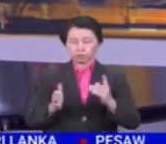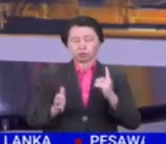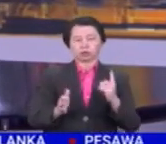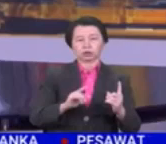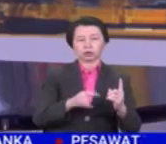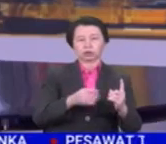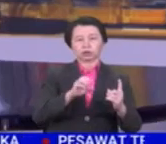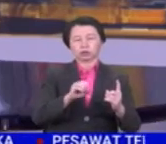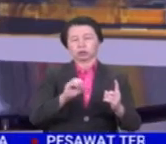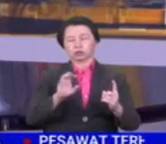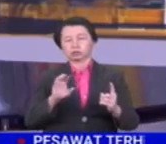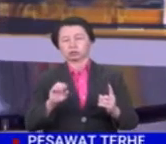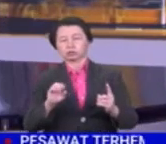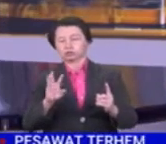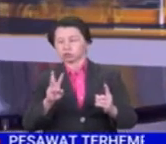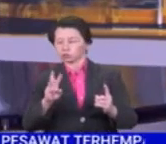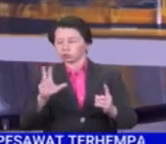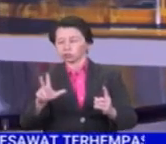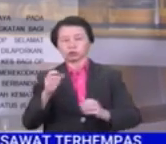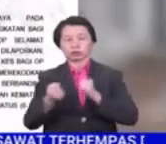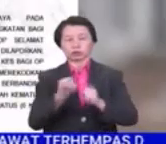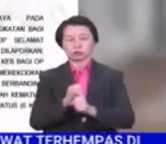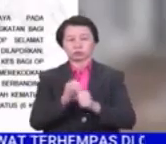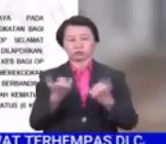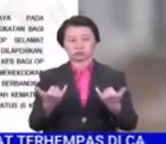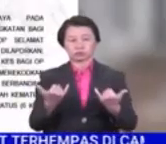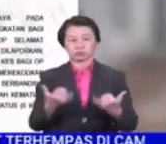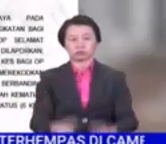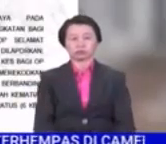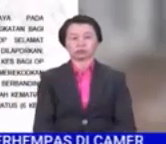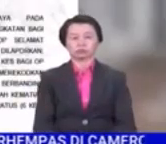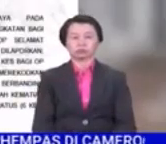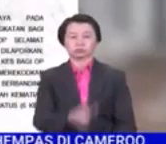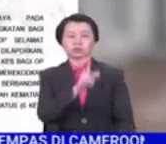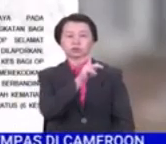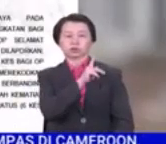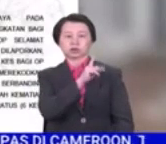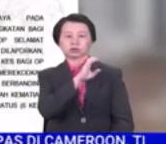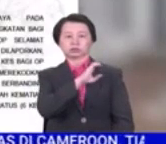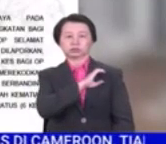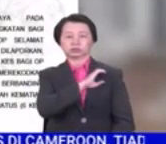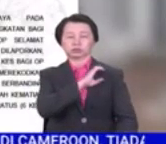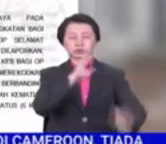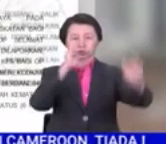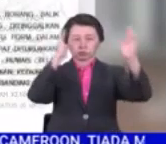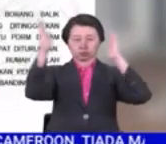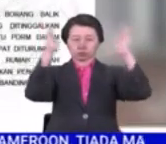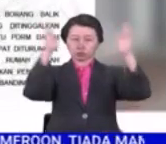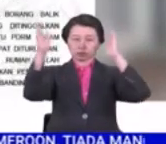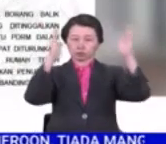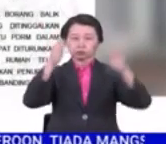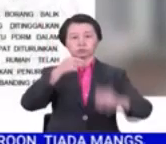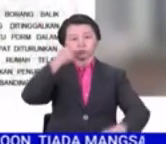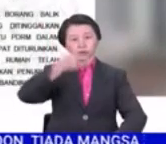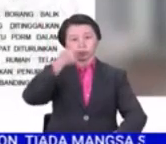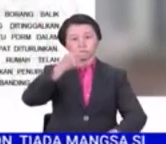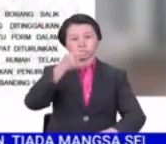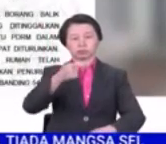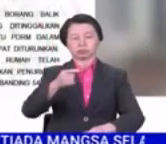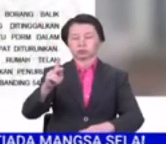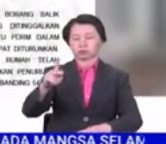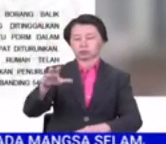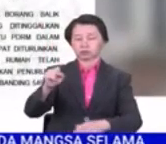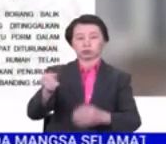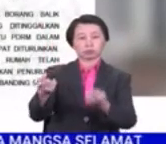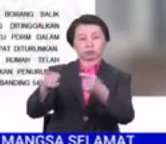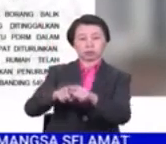163 tahun sebelum ini menurut ketua polis negara tansri Acrylic sign Abdullah Sani berikatan ke